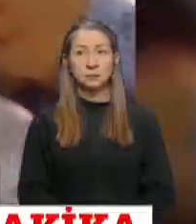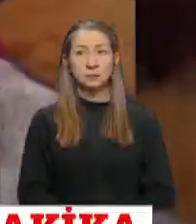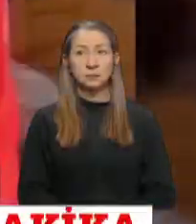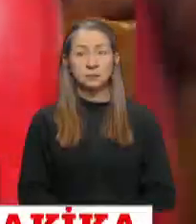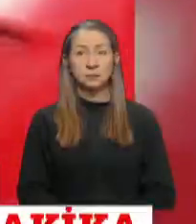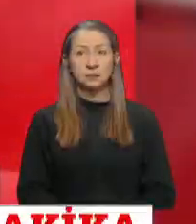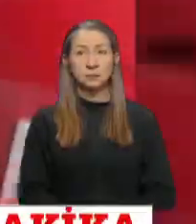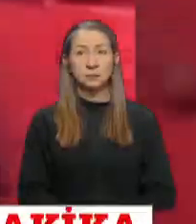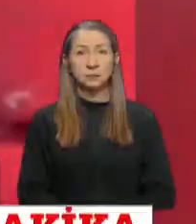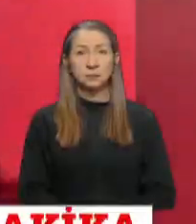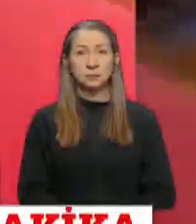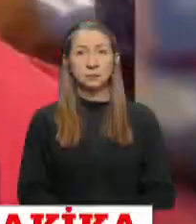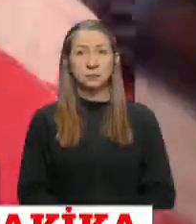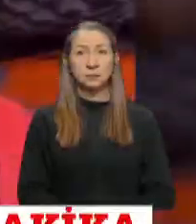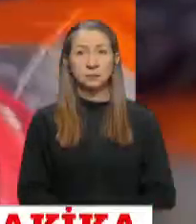arkadaşlar,